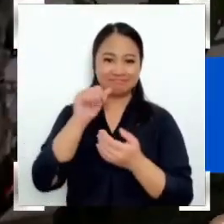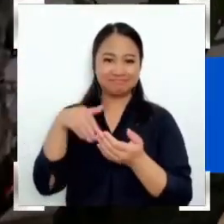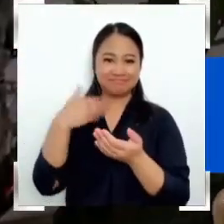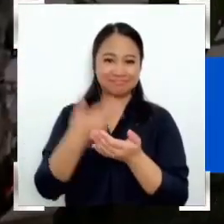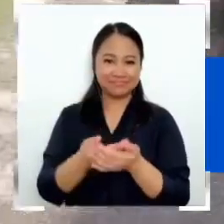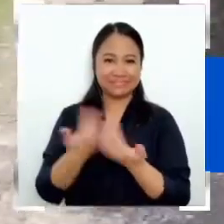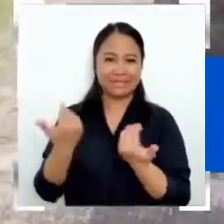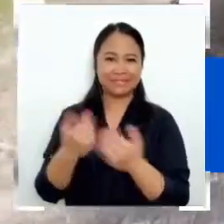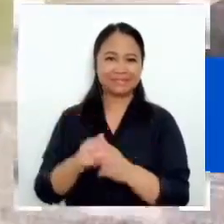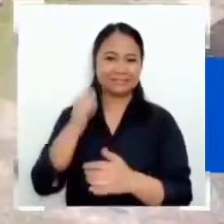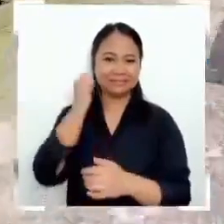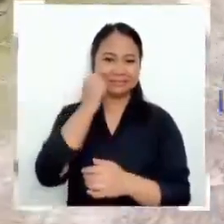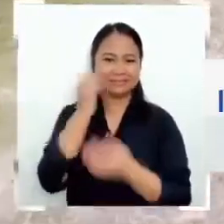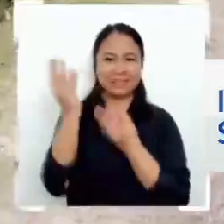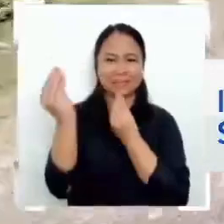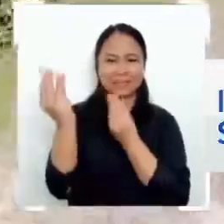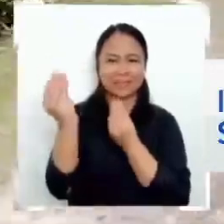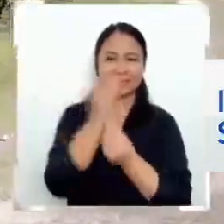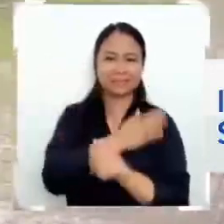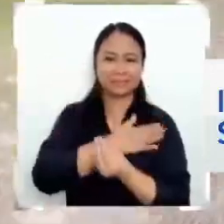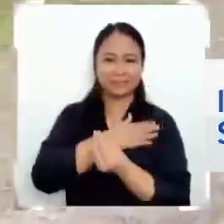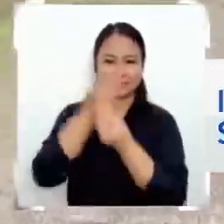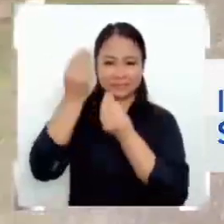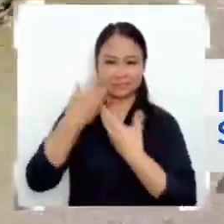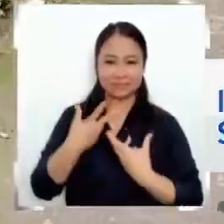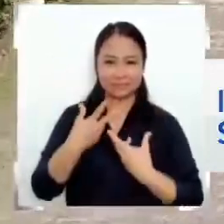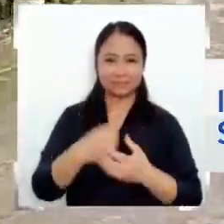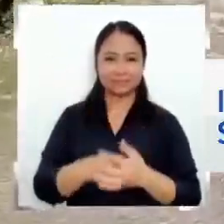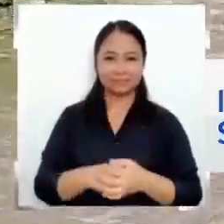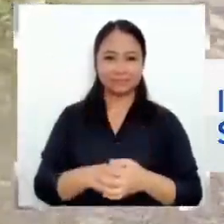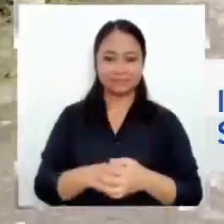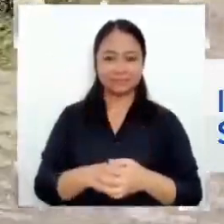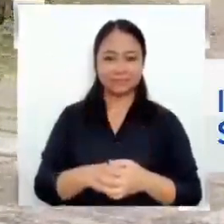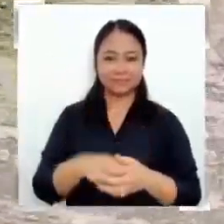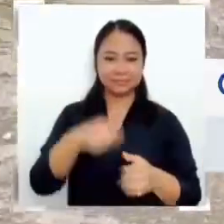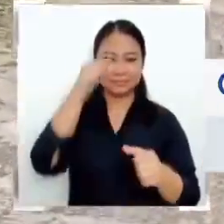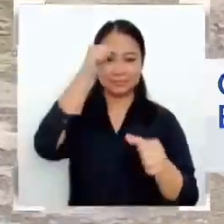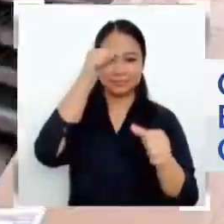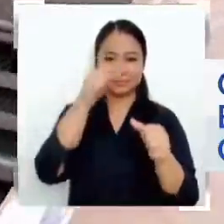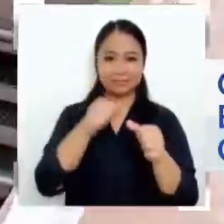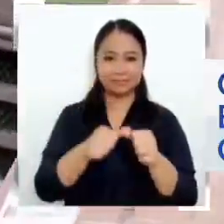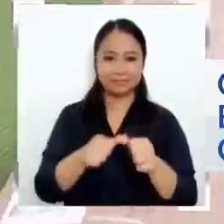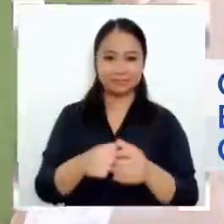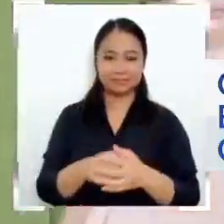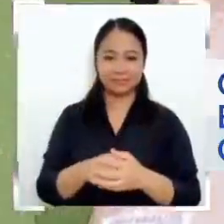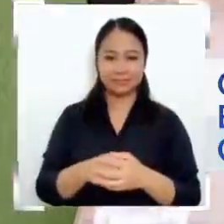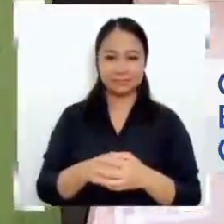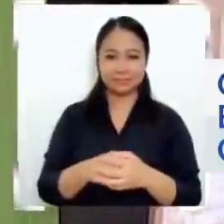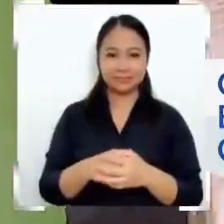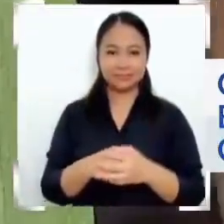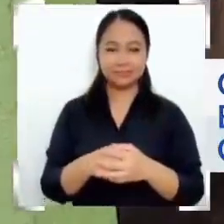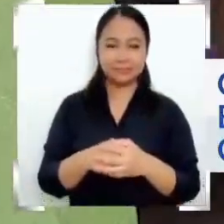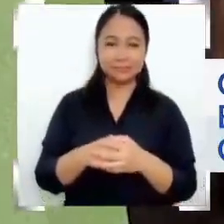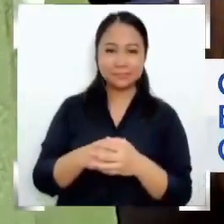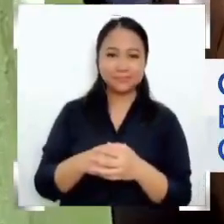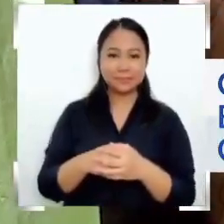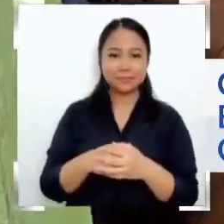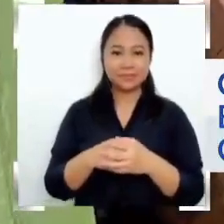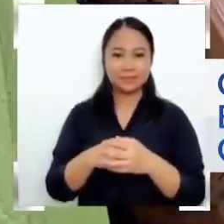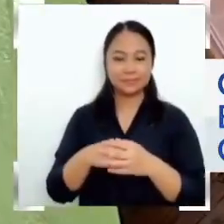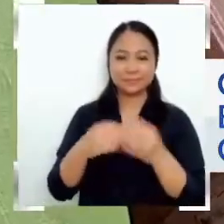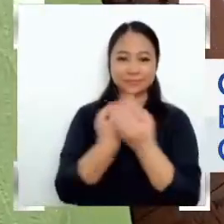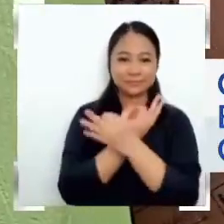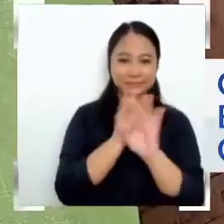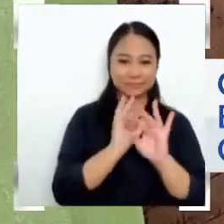din yung kapatid ko. Paalala ng Bureau of Customs, libre ang pag-deliver ng mga balikbayan box na bahagi